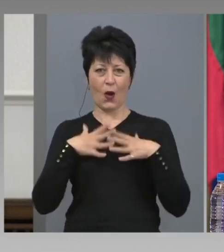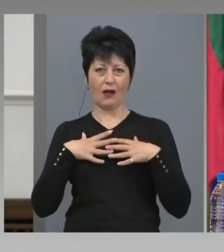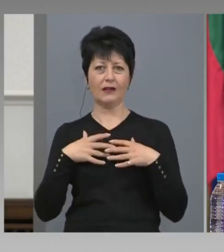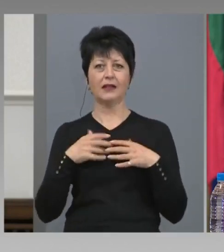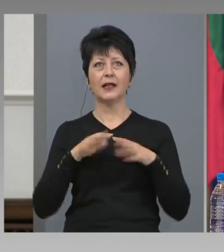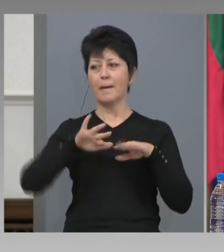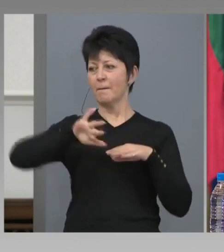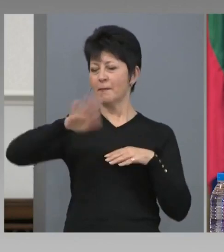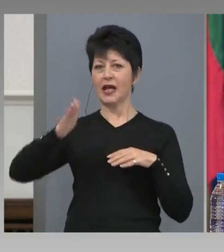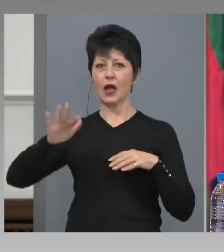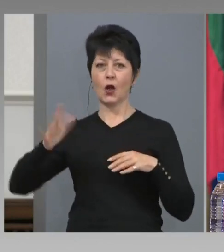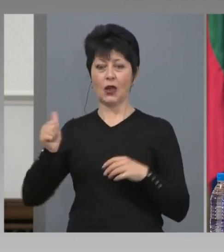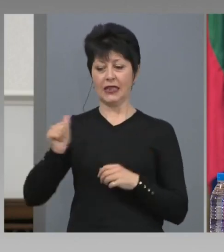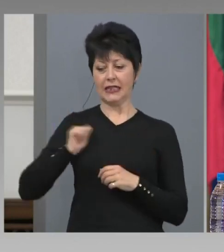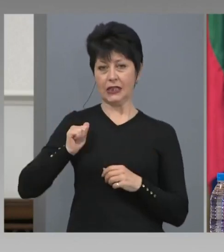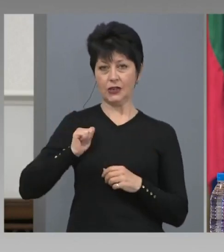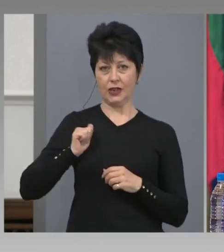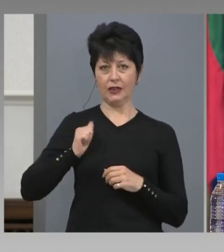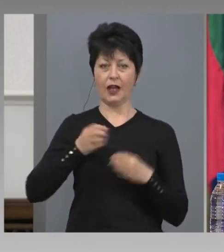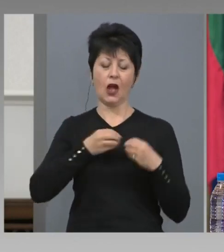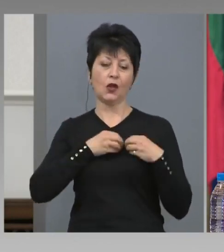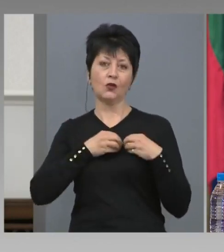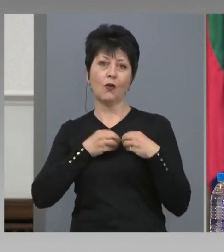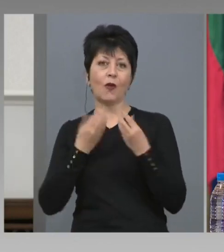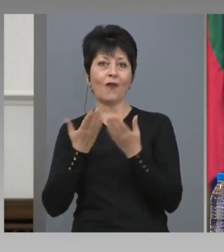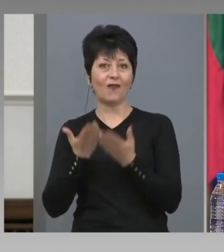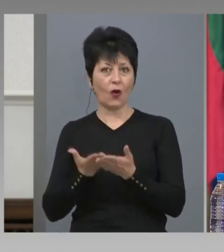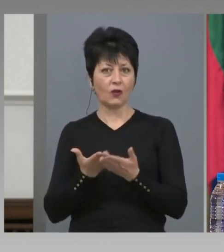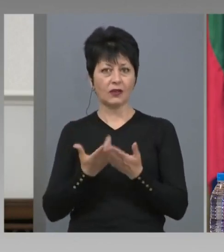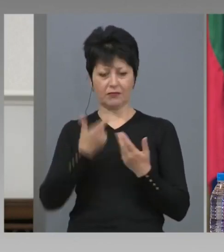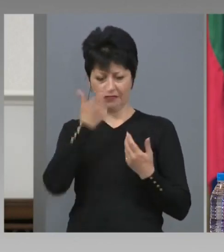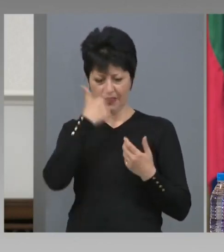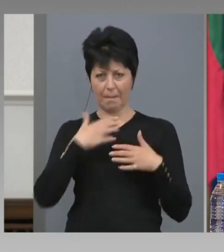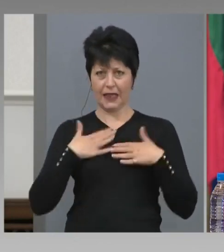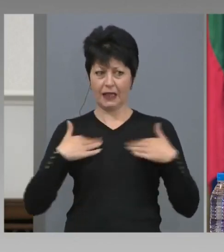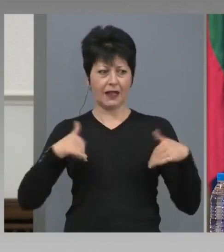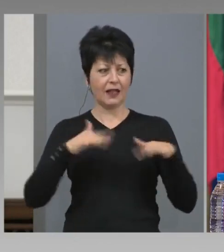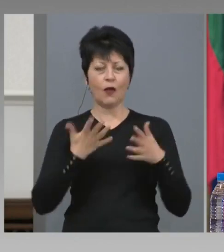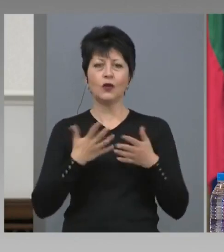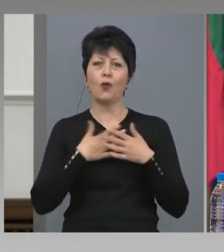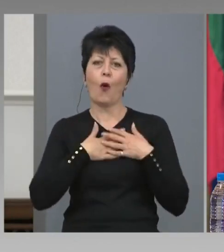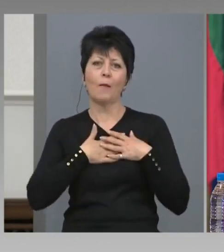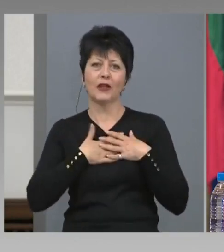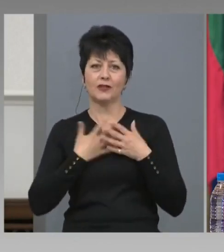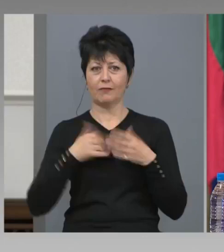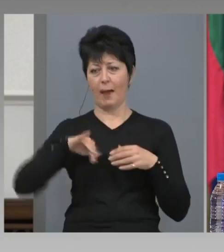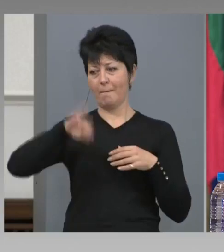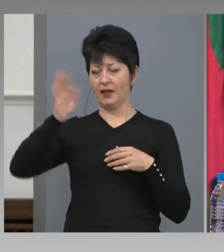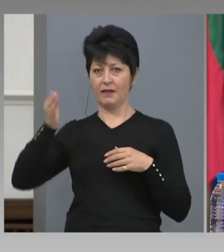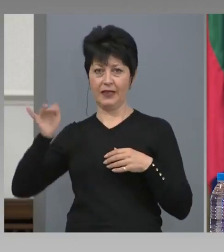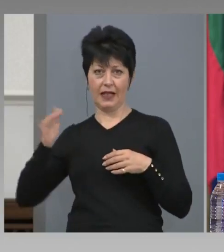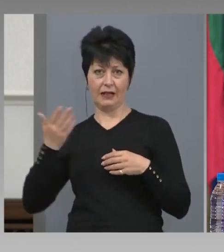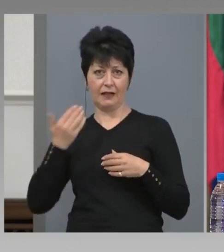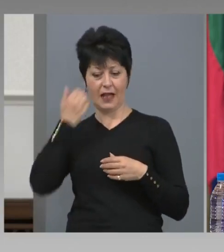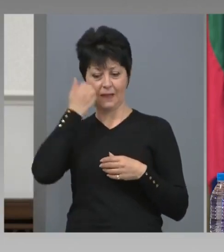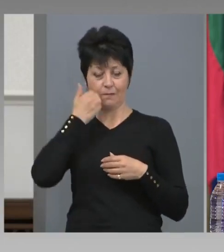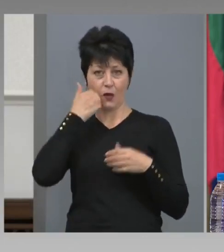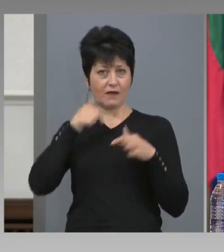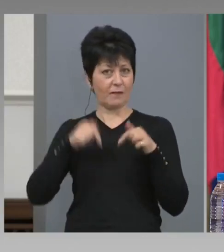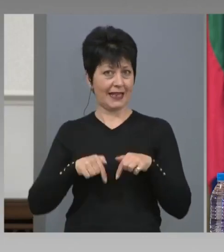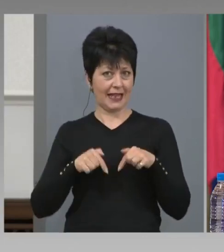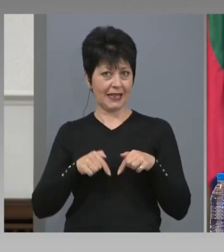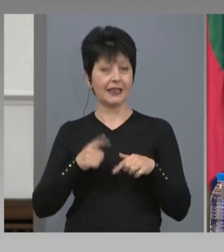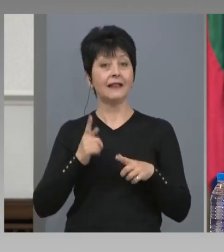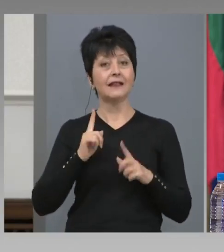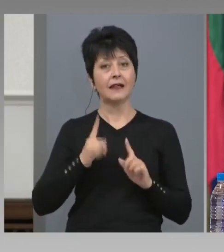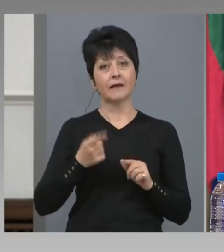природозащитници, доброволци, самите ние, които обичаме планината и я ползваме днес, да